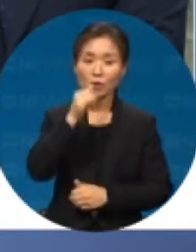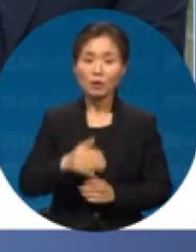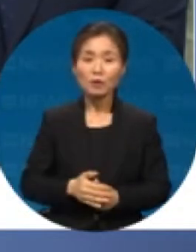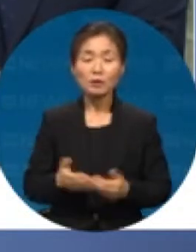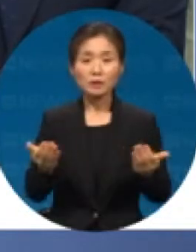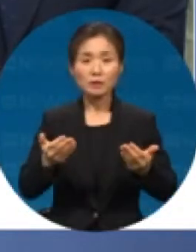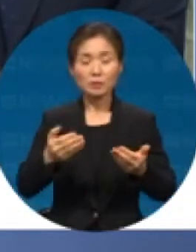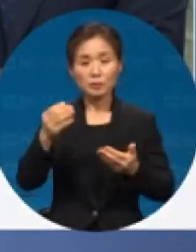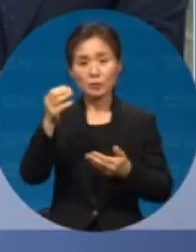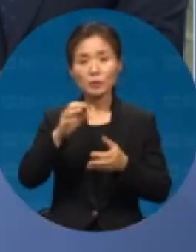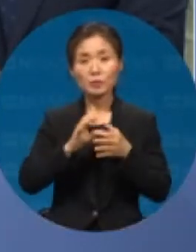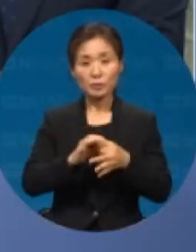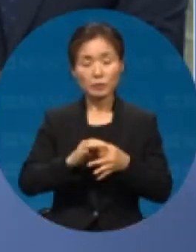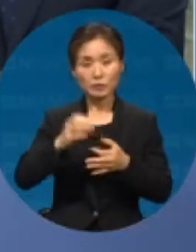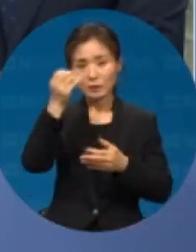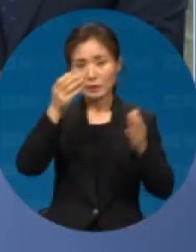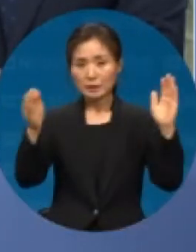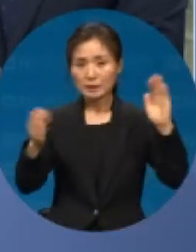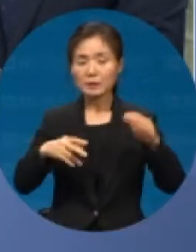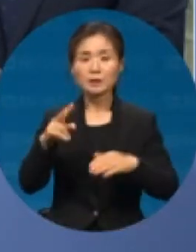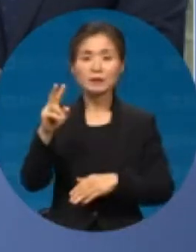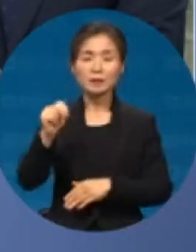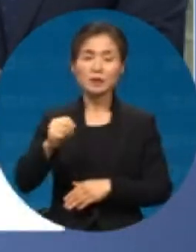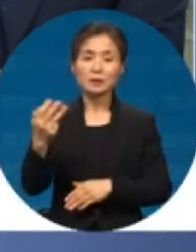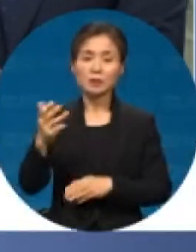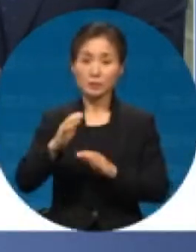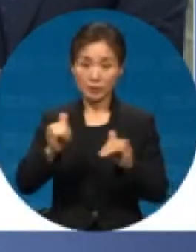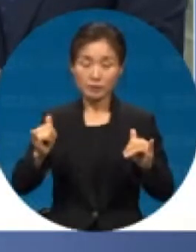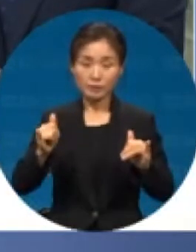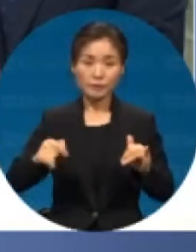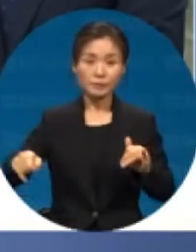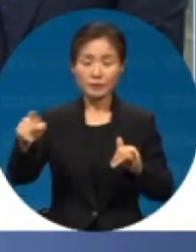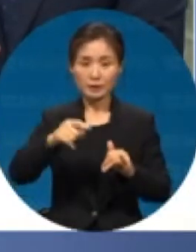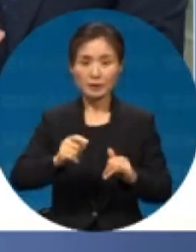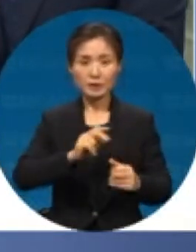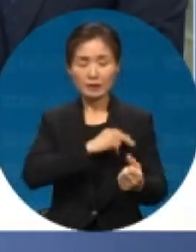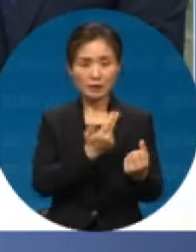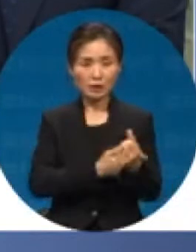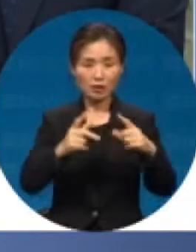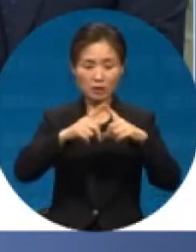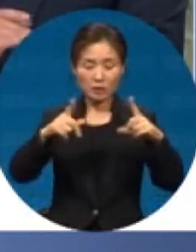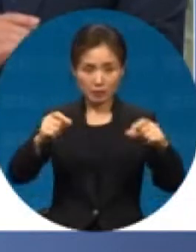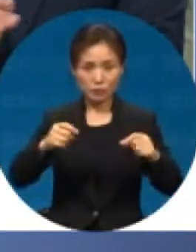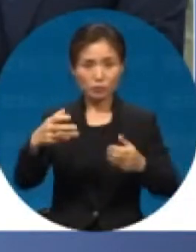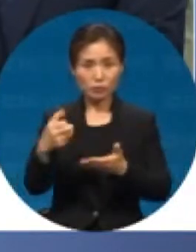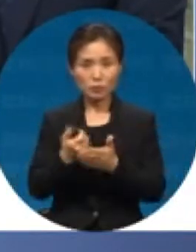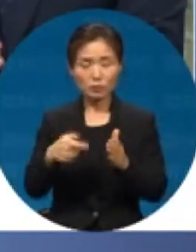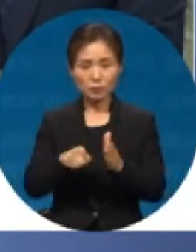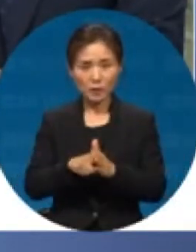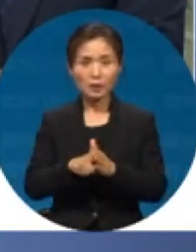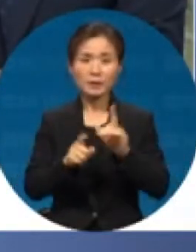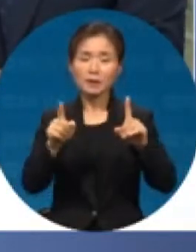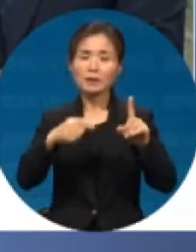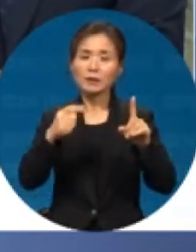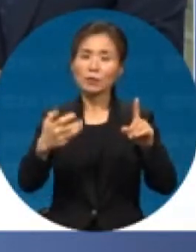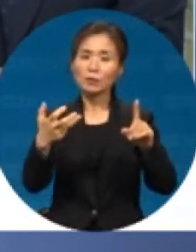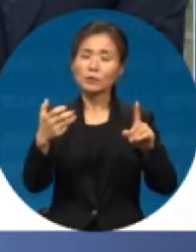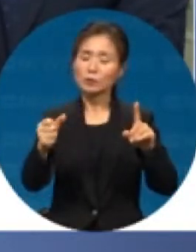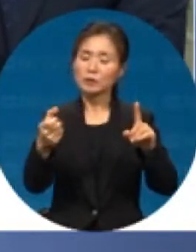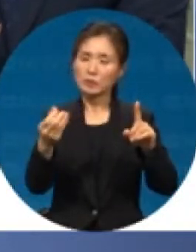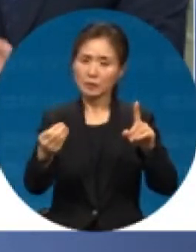직업 깨고 학생 2만 4000명을 대상으로 자격증 취득을 위한 비용의 1인당 50만원씩 총 60억 원을 편성해